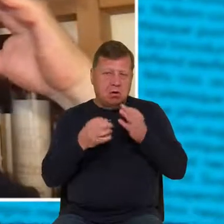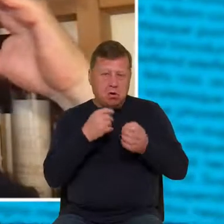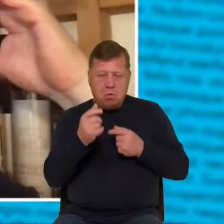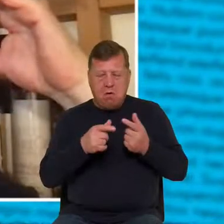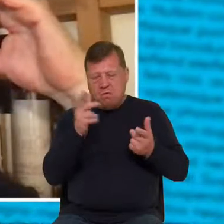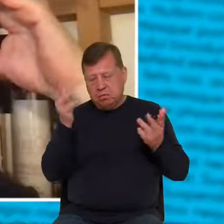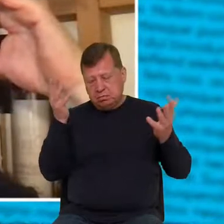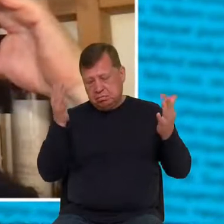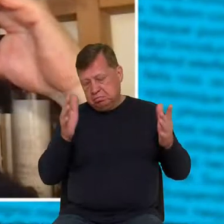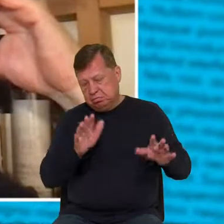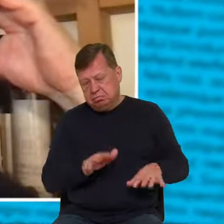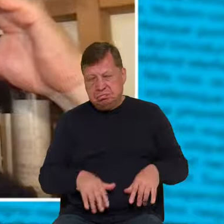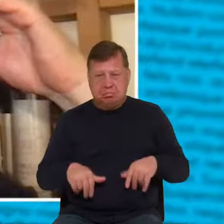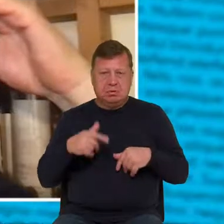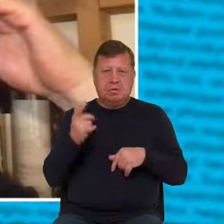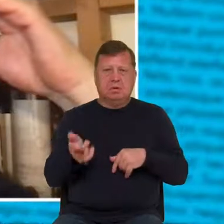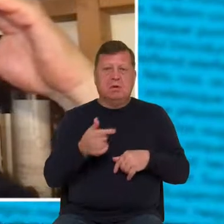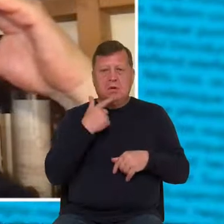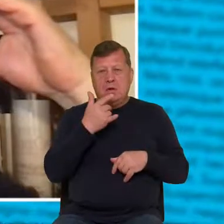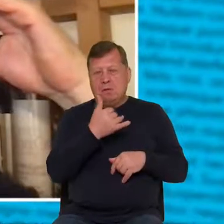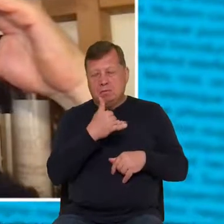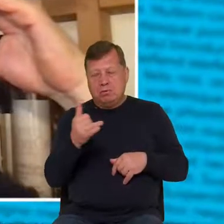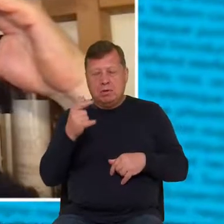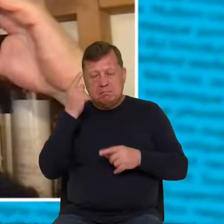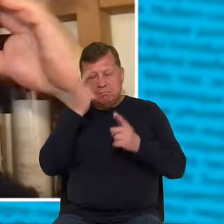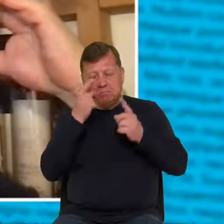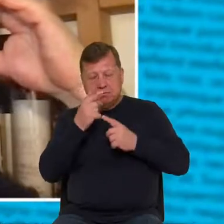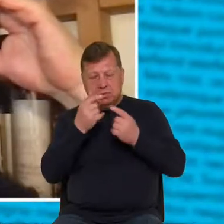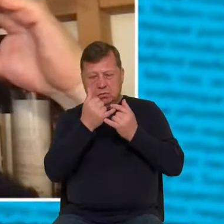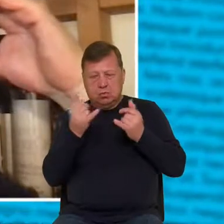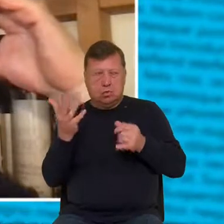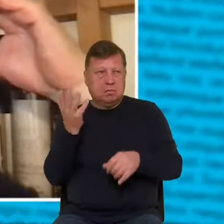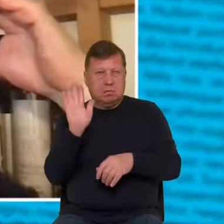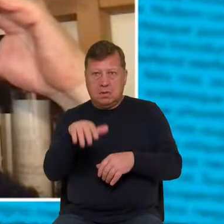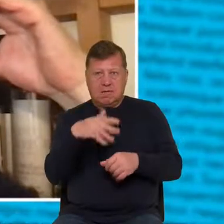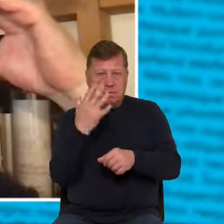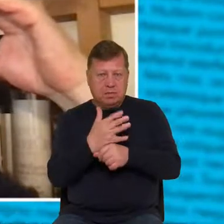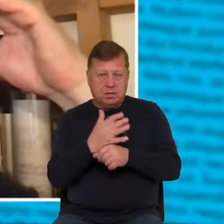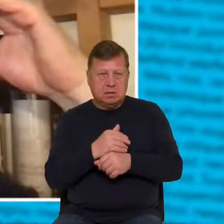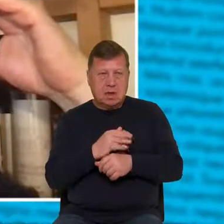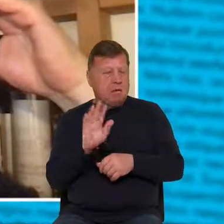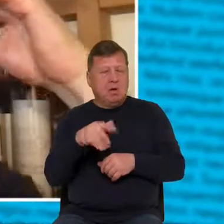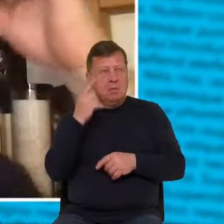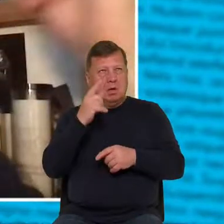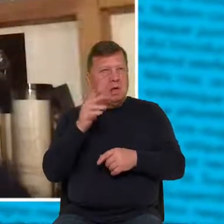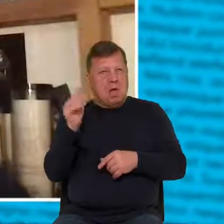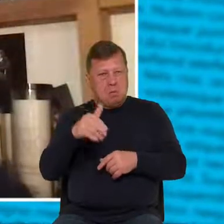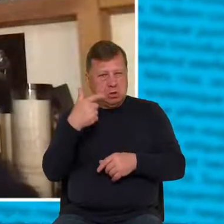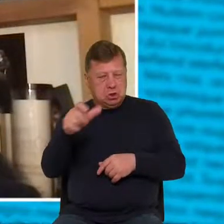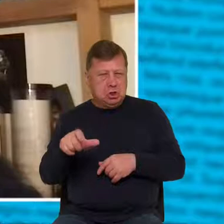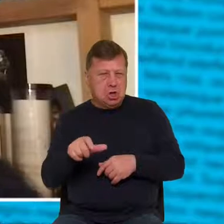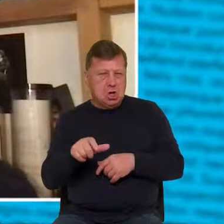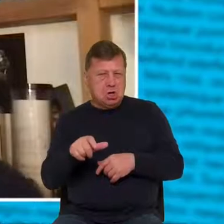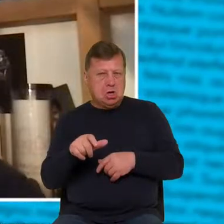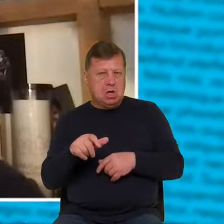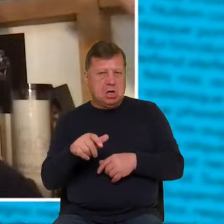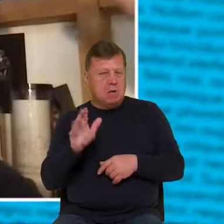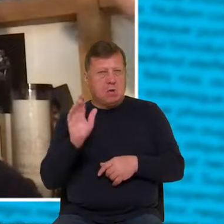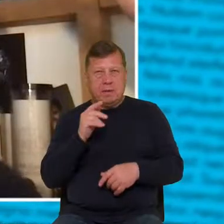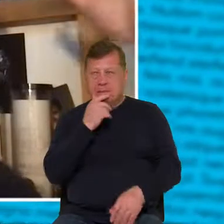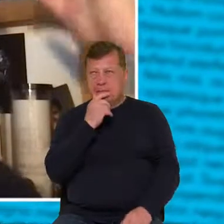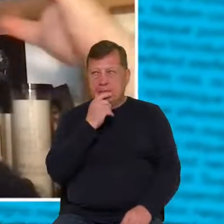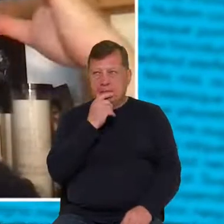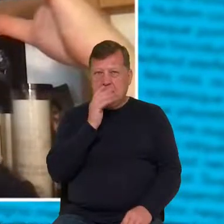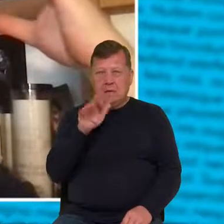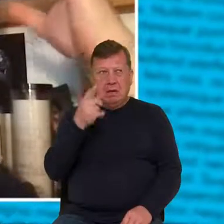punktów widzenia. Będę miał 50 różnych punktów widzenia. Potem pomyślałem, może 100. A potem